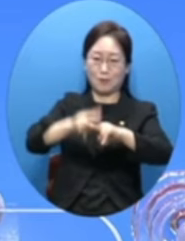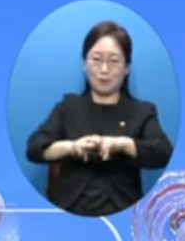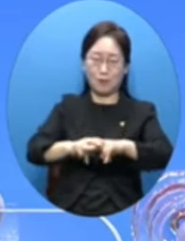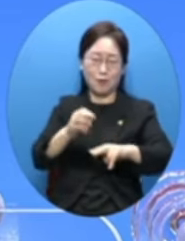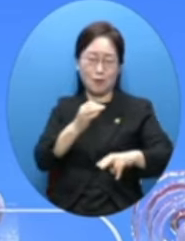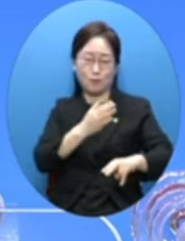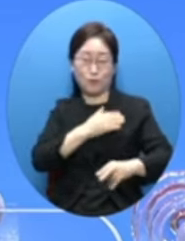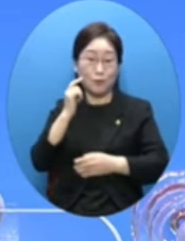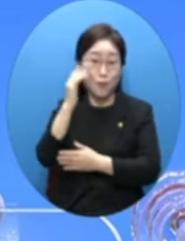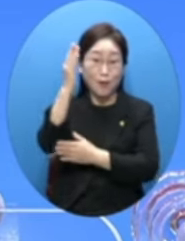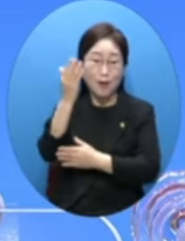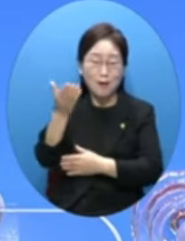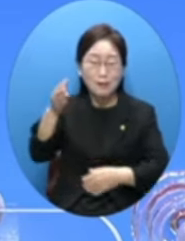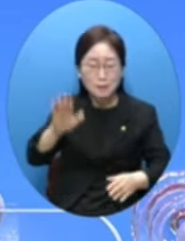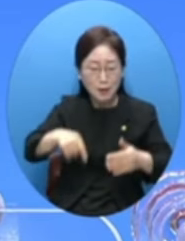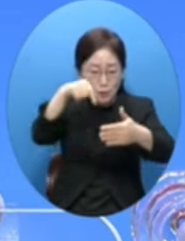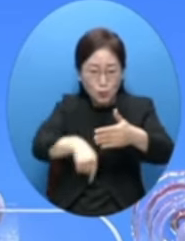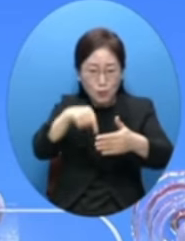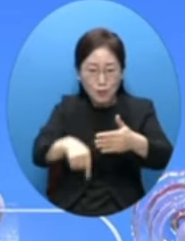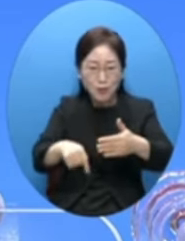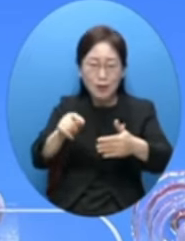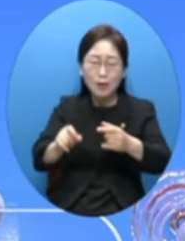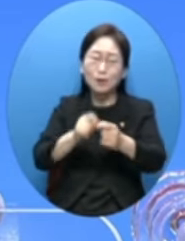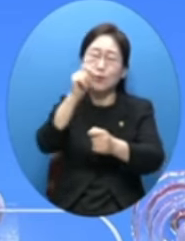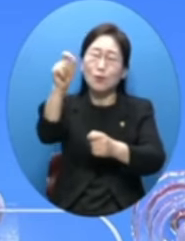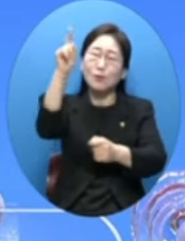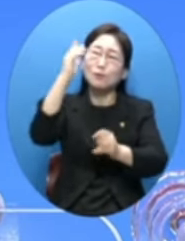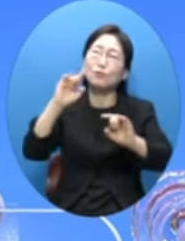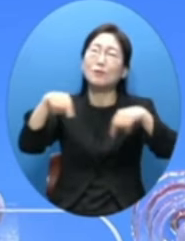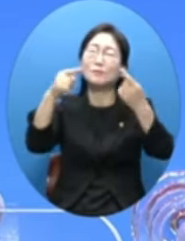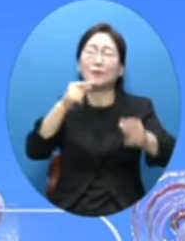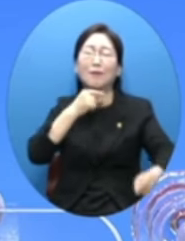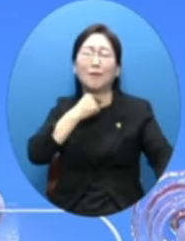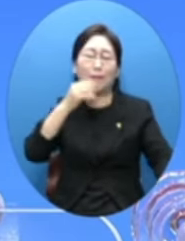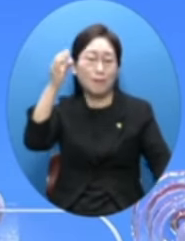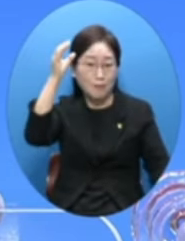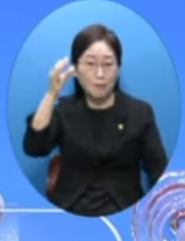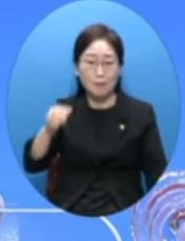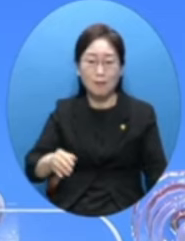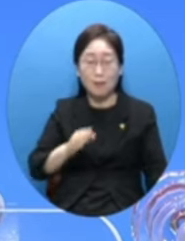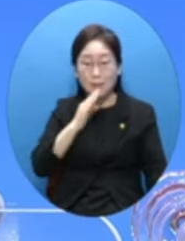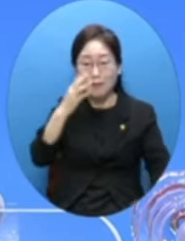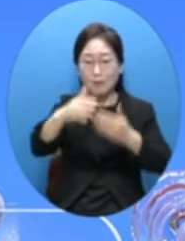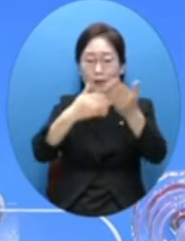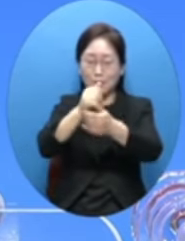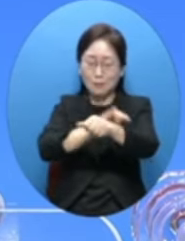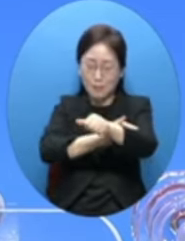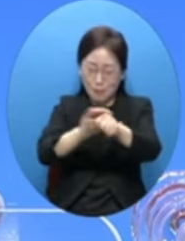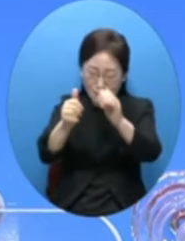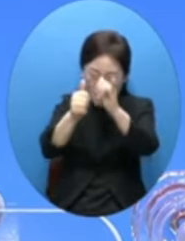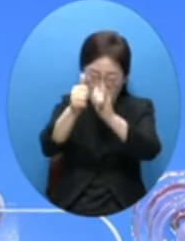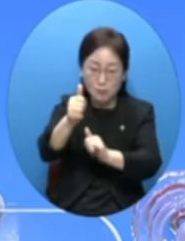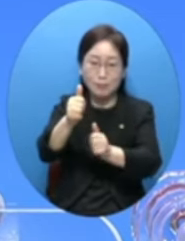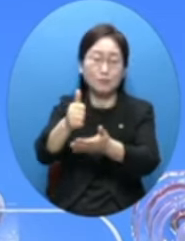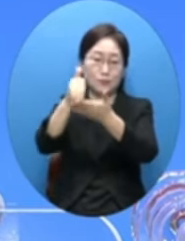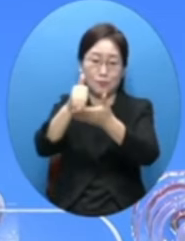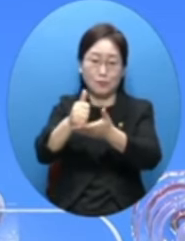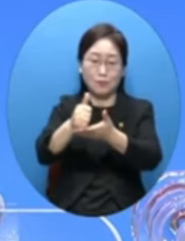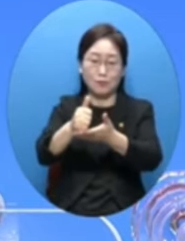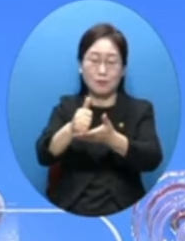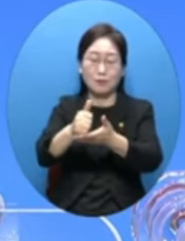마음은 영원한 보량 천국에 가 있었습니다. 하나님을 가장 잘 섬기는 섬겼던 죄종인